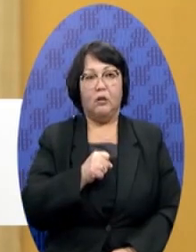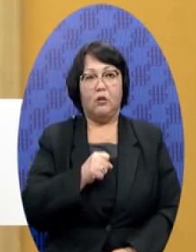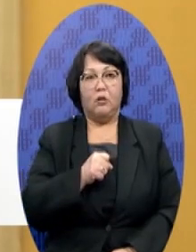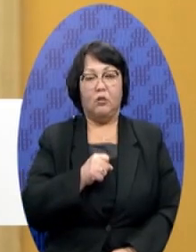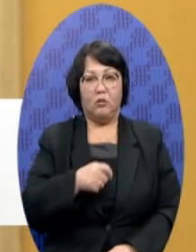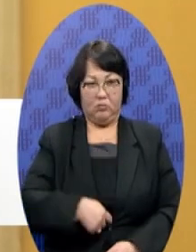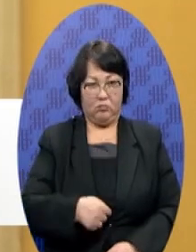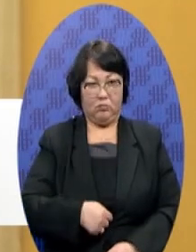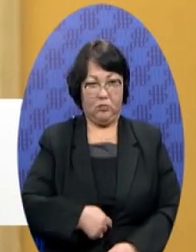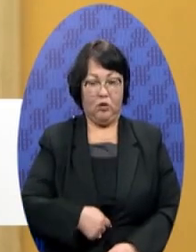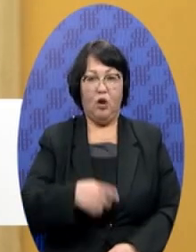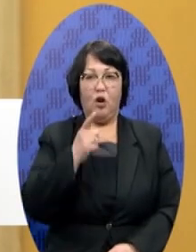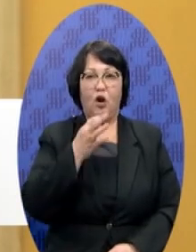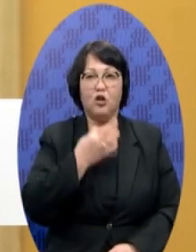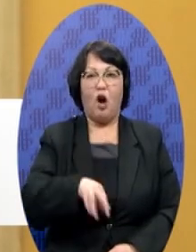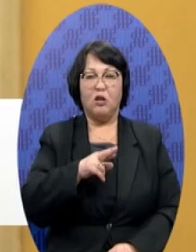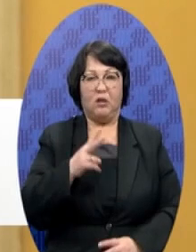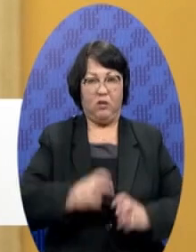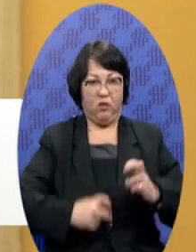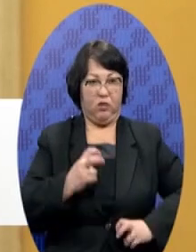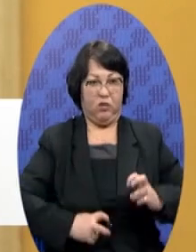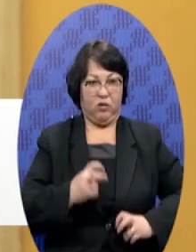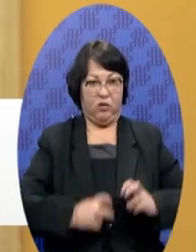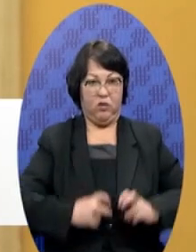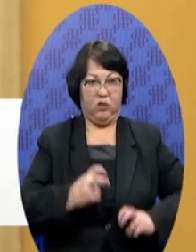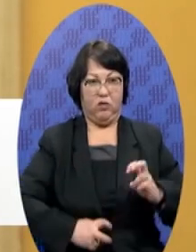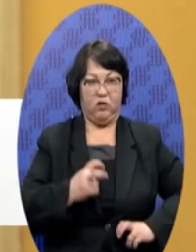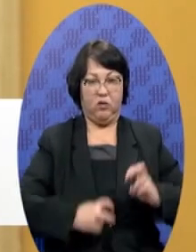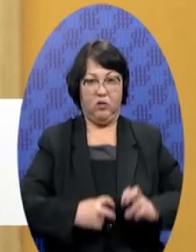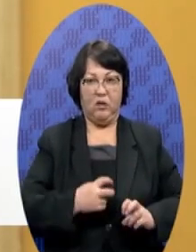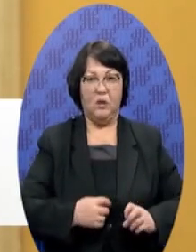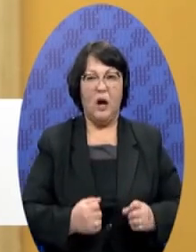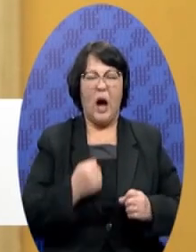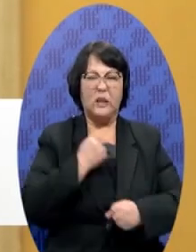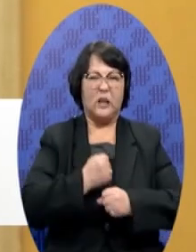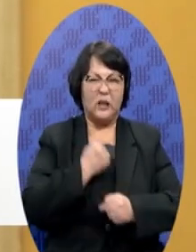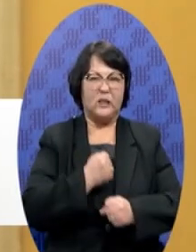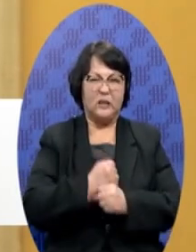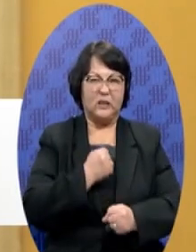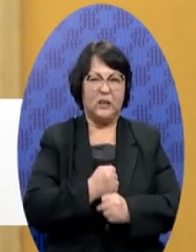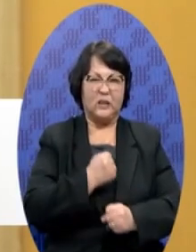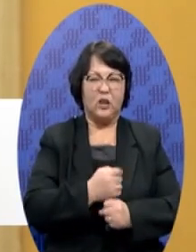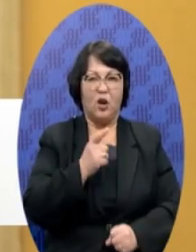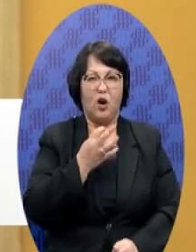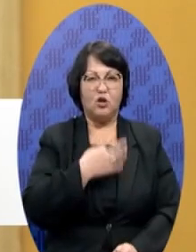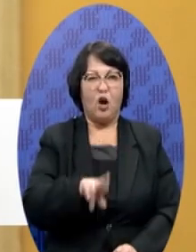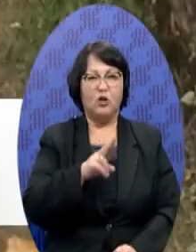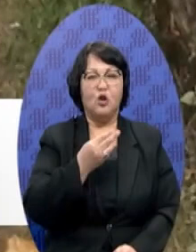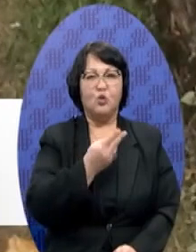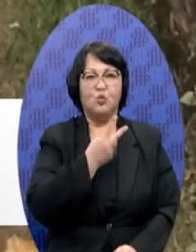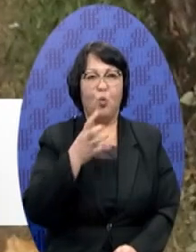хоол боловсруулах эхтэн системийн үйл ажиллагаа хийхтэй болдог. Ялангуяа хоол боловсруулдаг ходоотны шүүсний ялгаралт